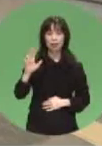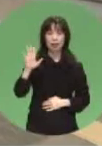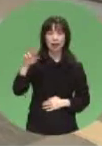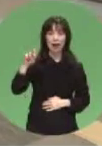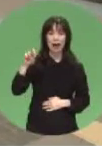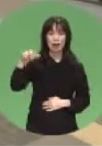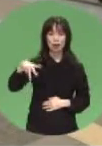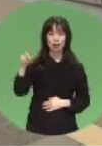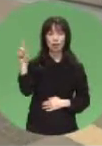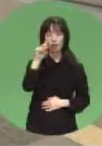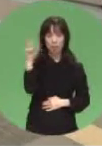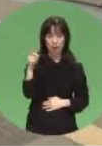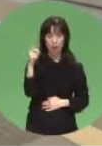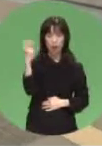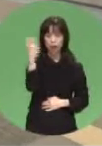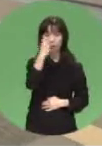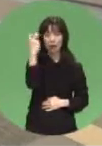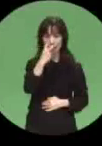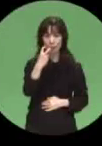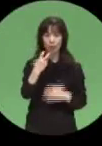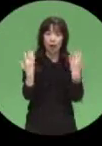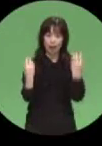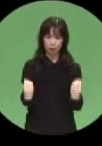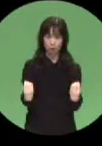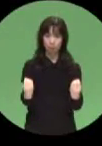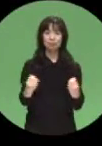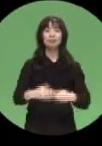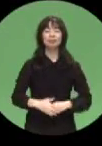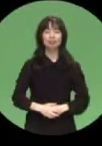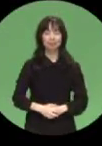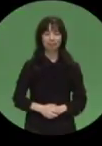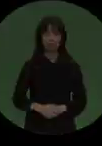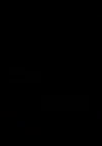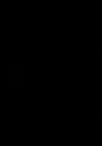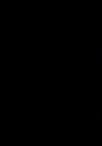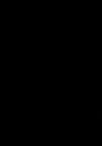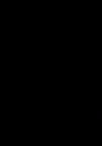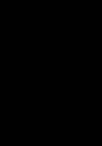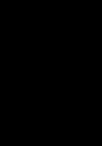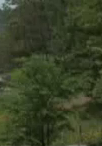底調査せよ、ミッション完了です。